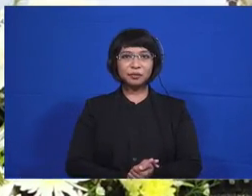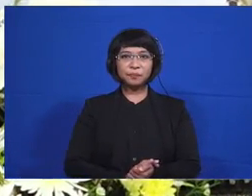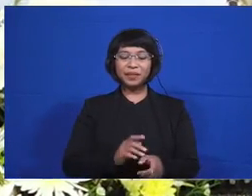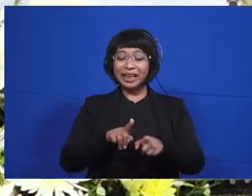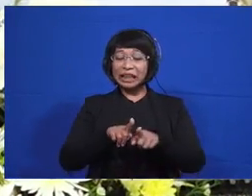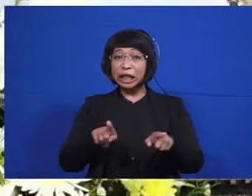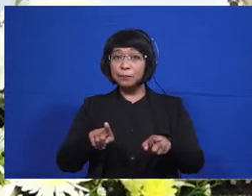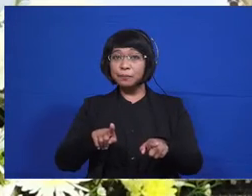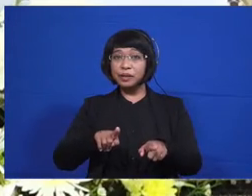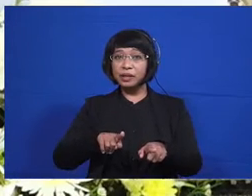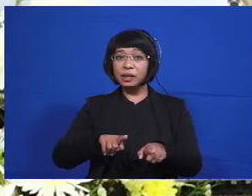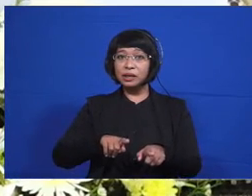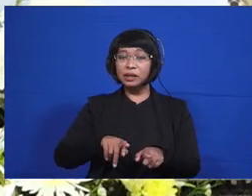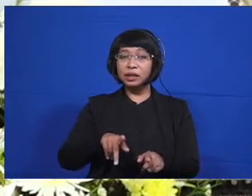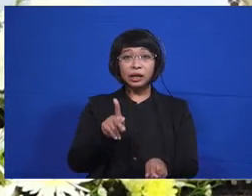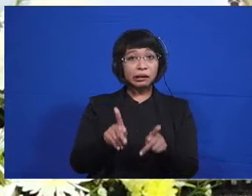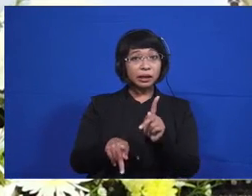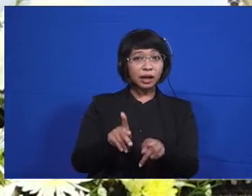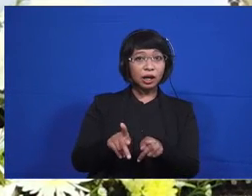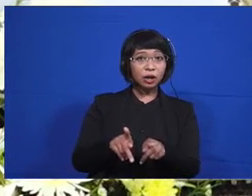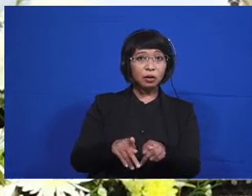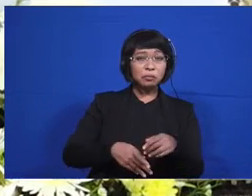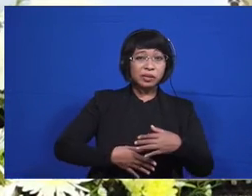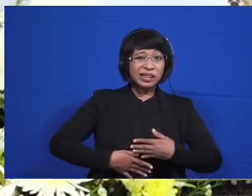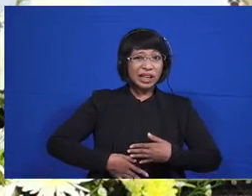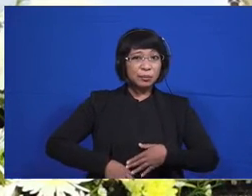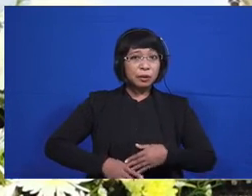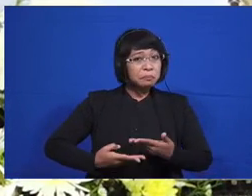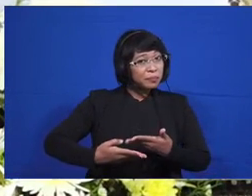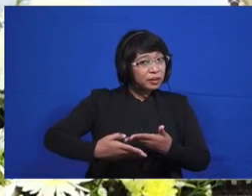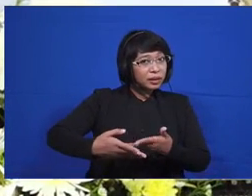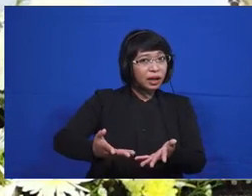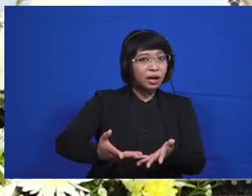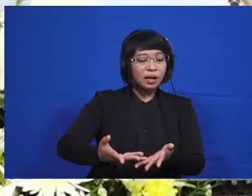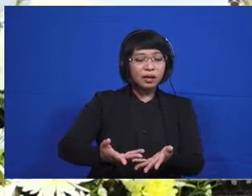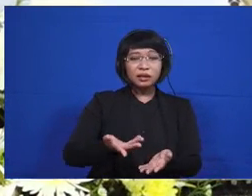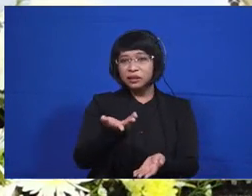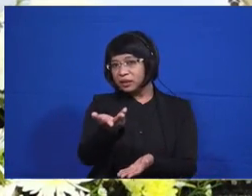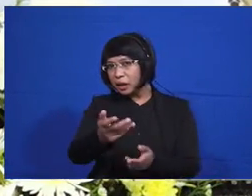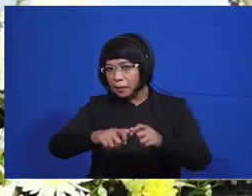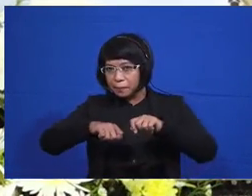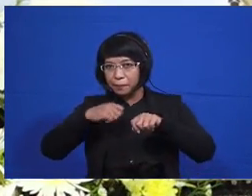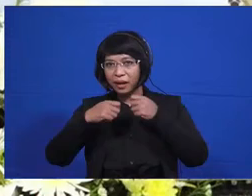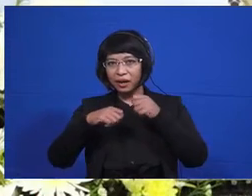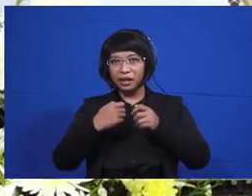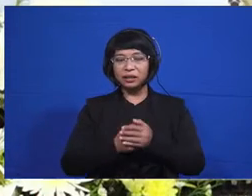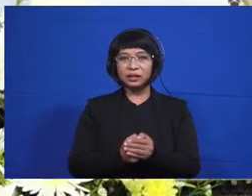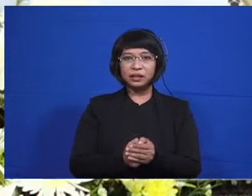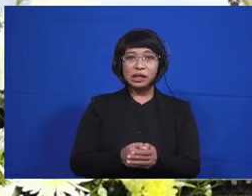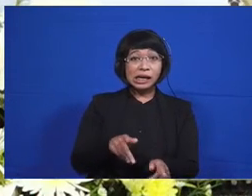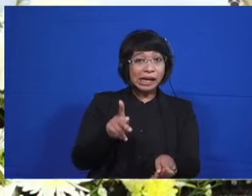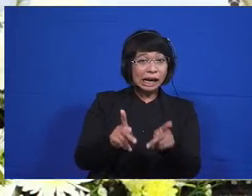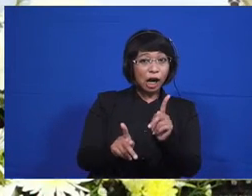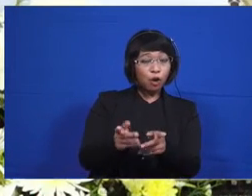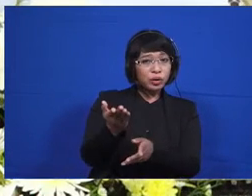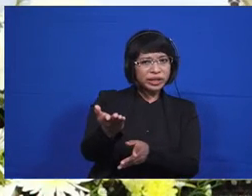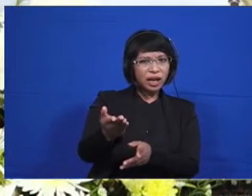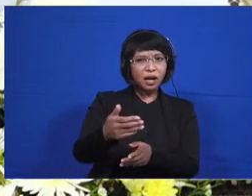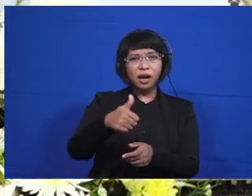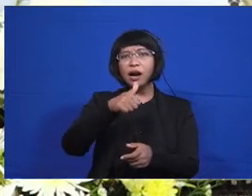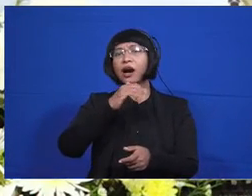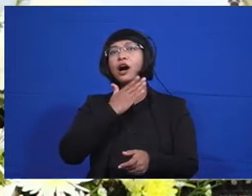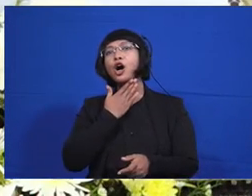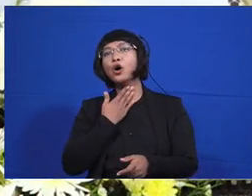Tetapi jika setermu lapar, berilah dia makan. Jika ia haus, berilah dia